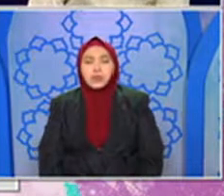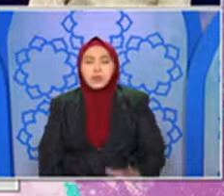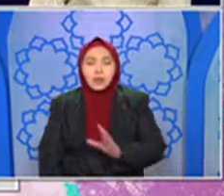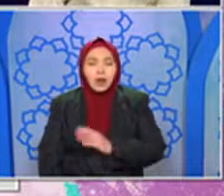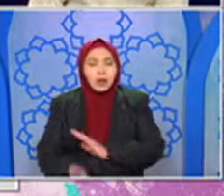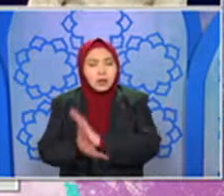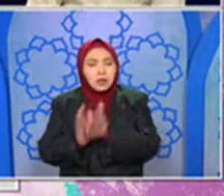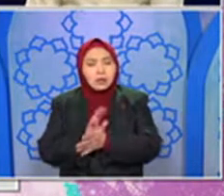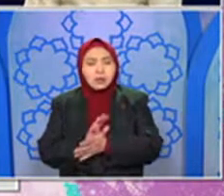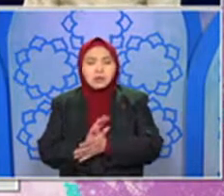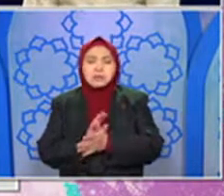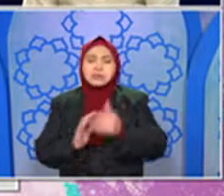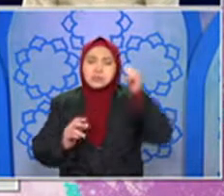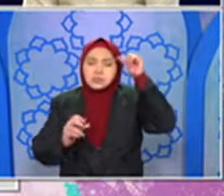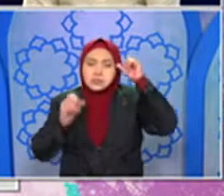وقذف في